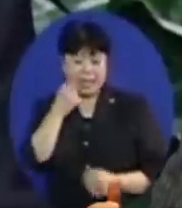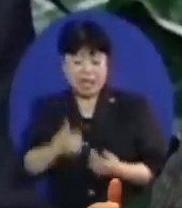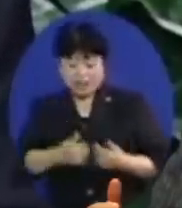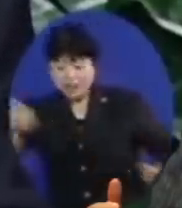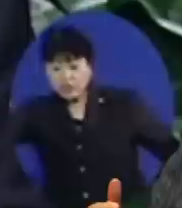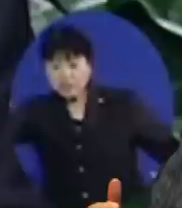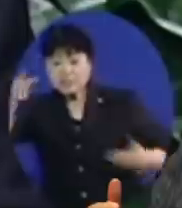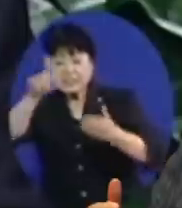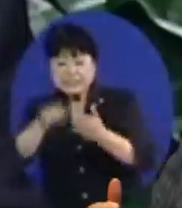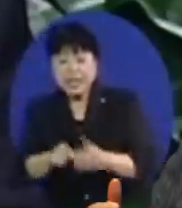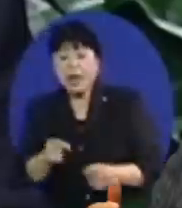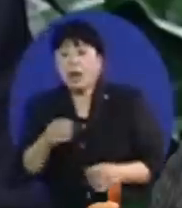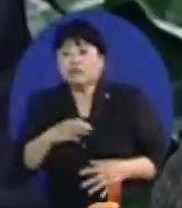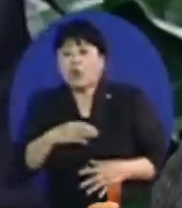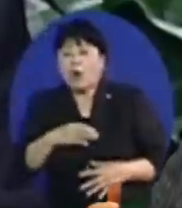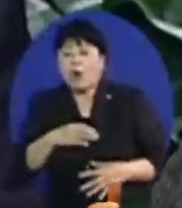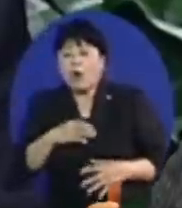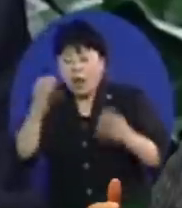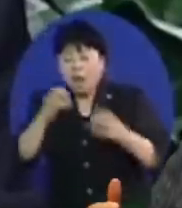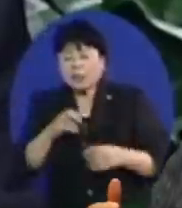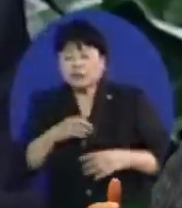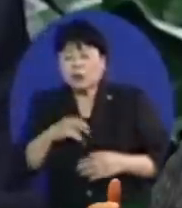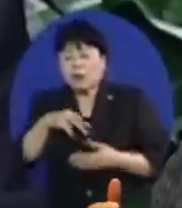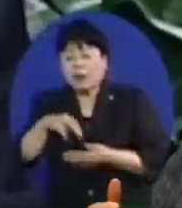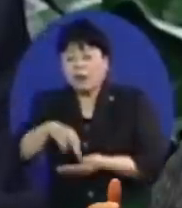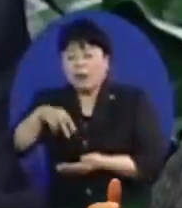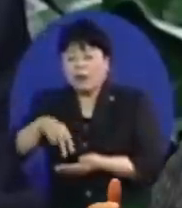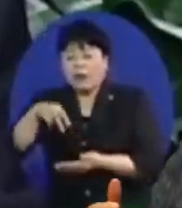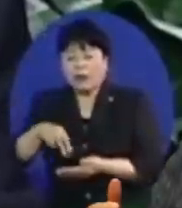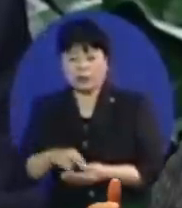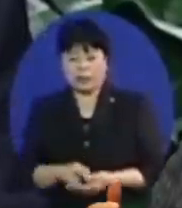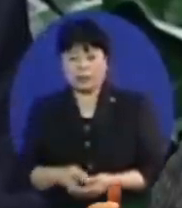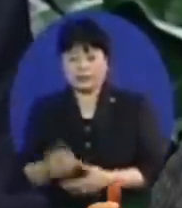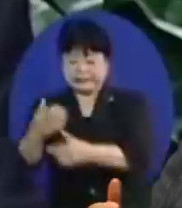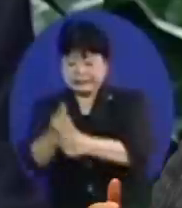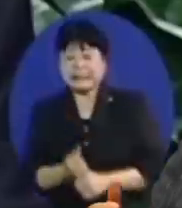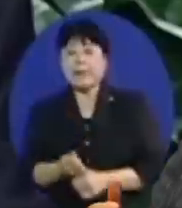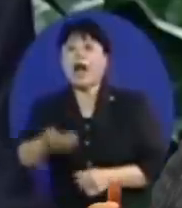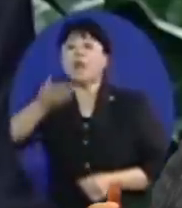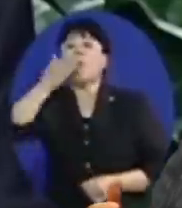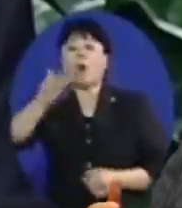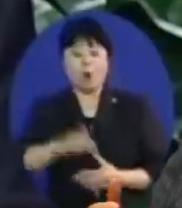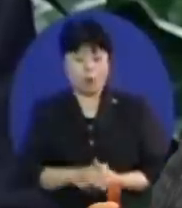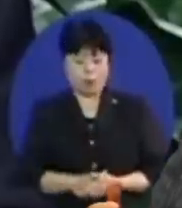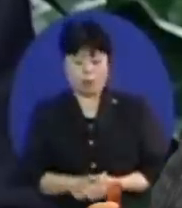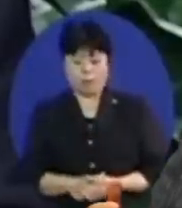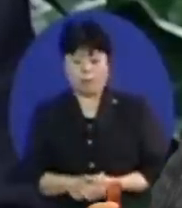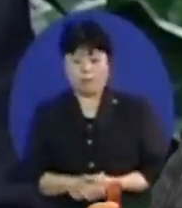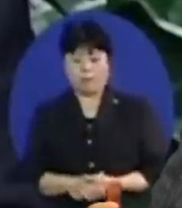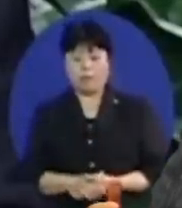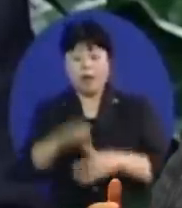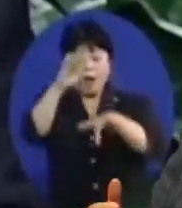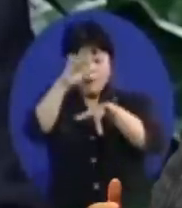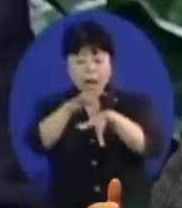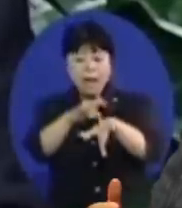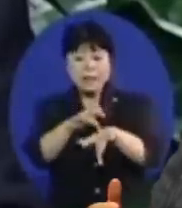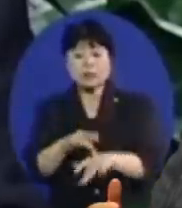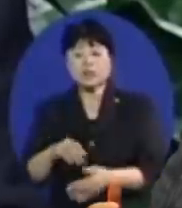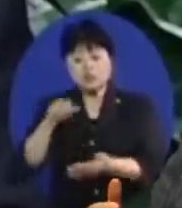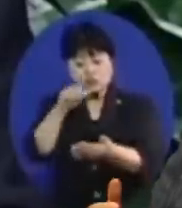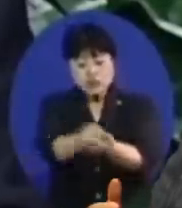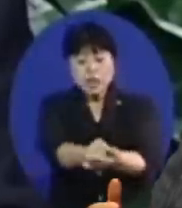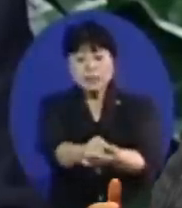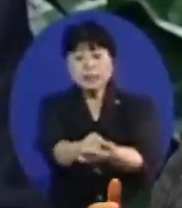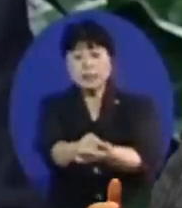떨어지면 급을 집어먹어서 잘 뛰지를 못하고 죽지 않습니다. 잡아 물렀었지요. 마귀가 우리를 공격할 때는